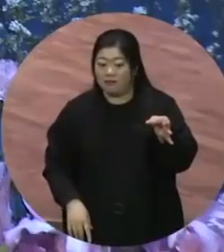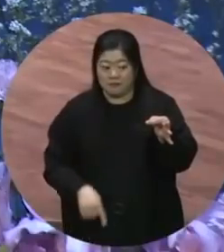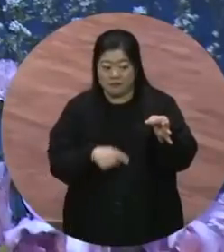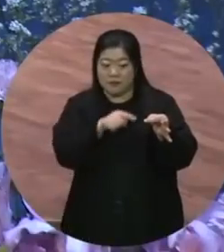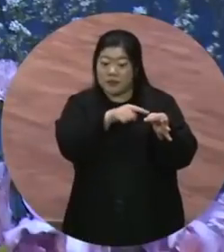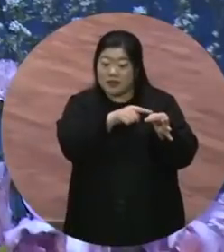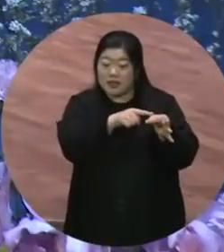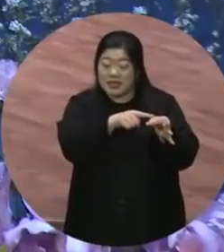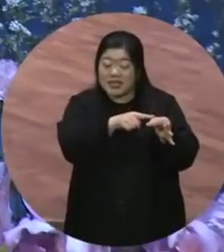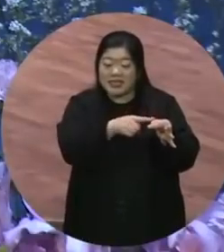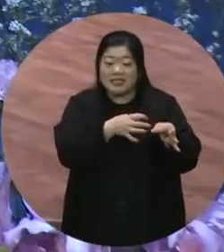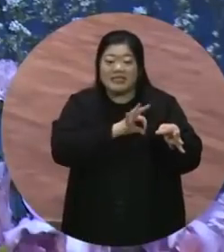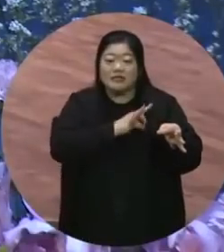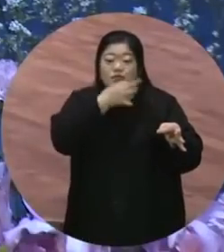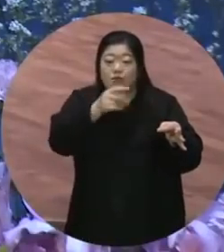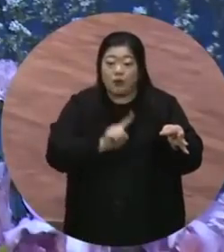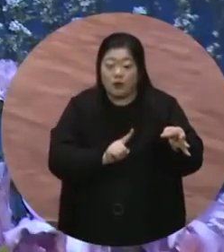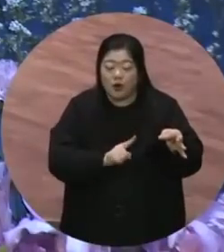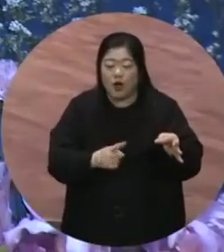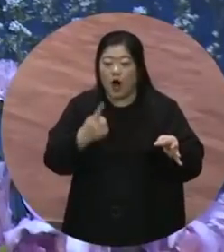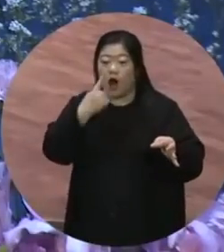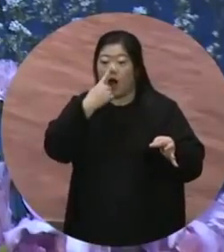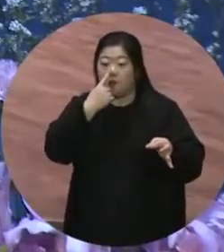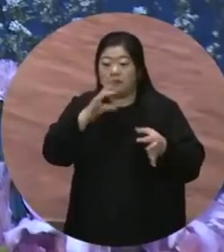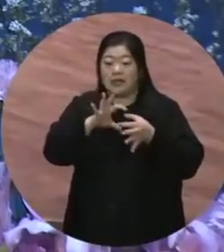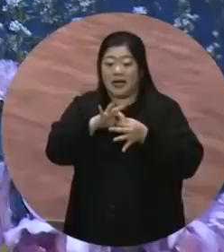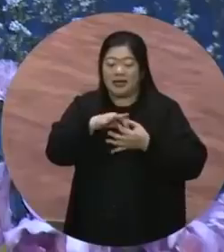에스프레소는요. 커피 심장이라.